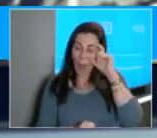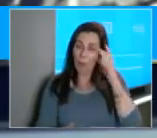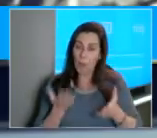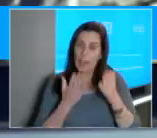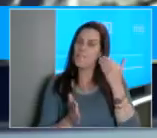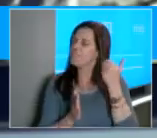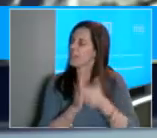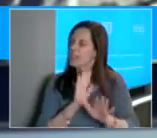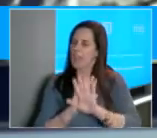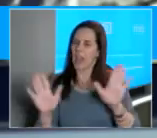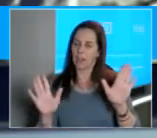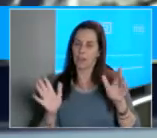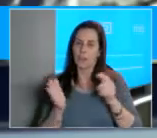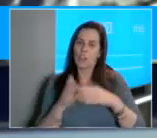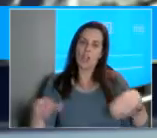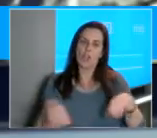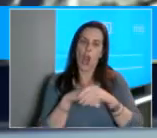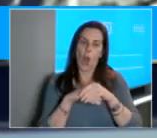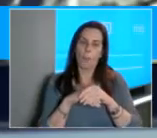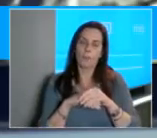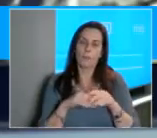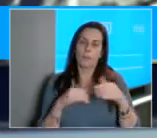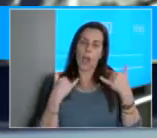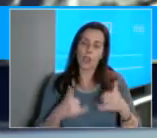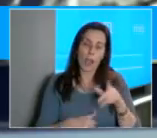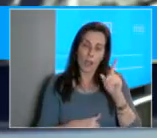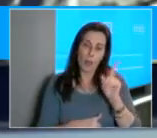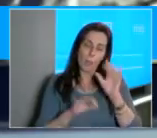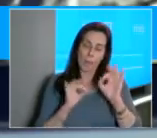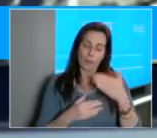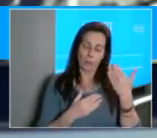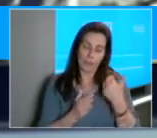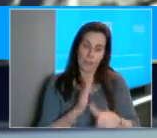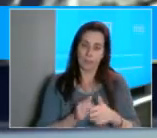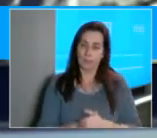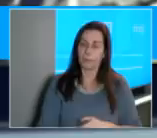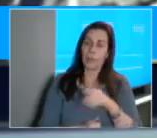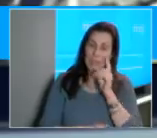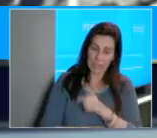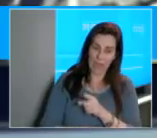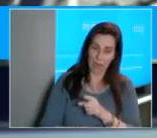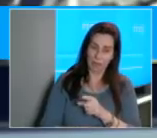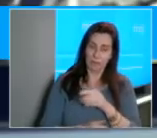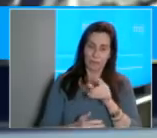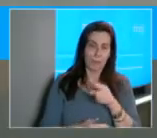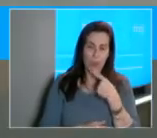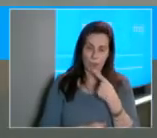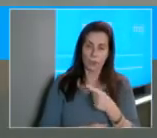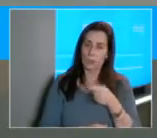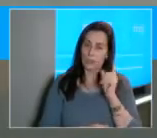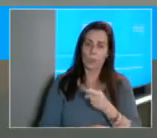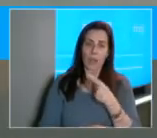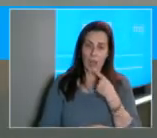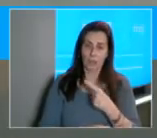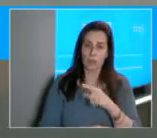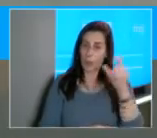כבר ויתר על הרעיון של, של השלום בעידן הזה, אבל לא לגמרי. צריך, שאלה פתוחה. צריך ברשותך, בהמשך לדבריה של דנה, צריך